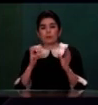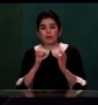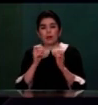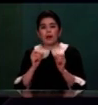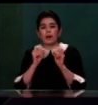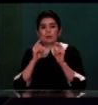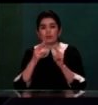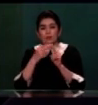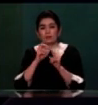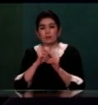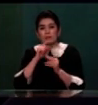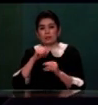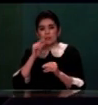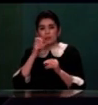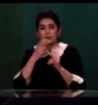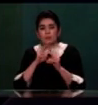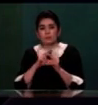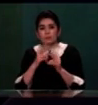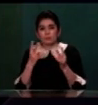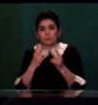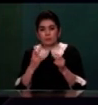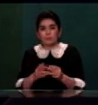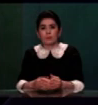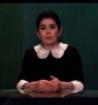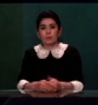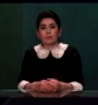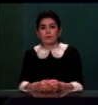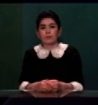как банды tanlanadi.